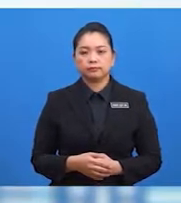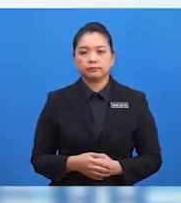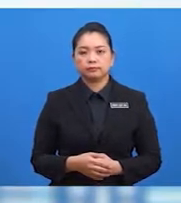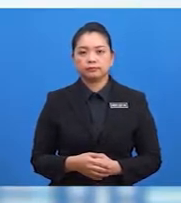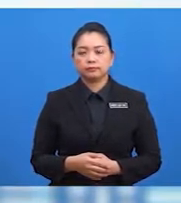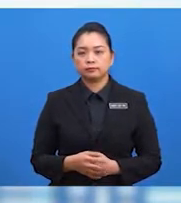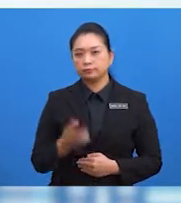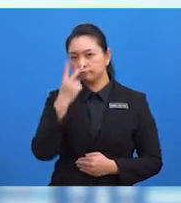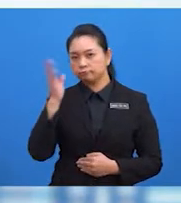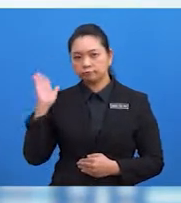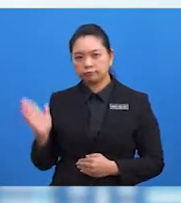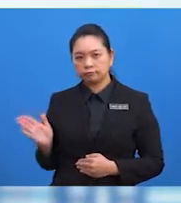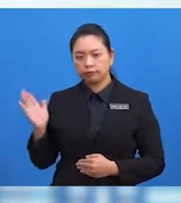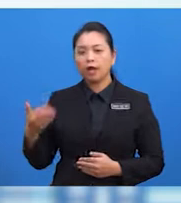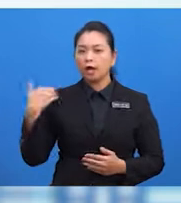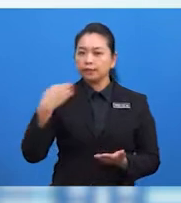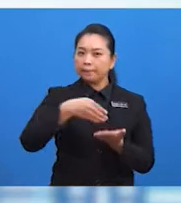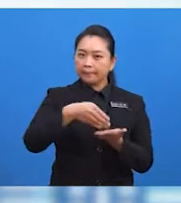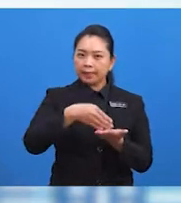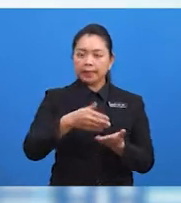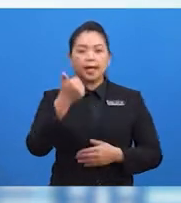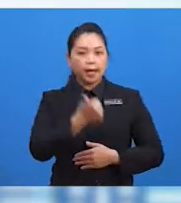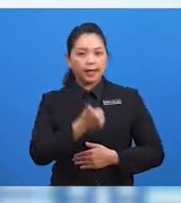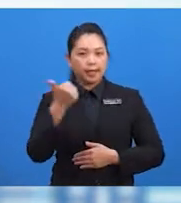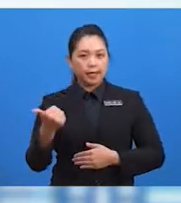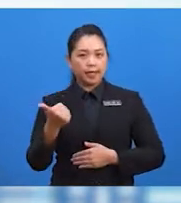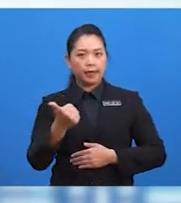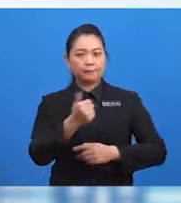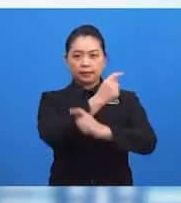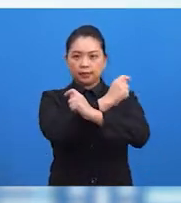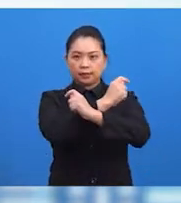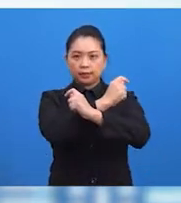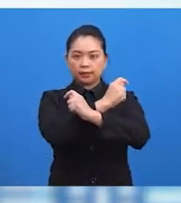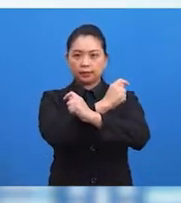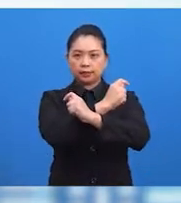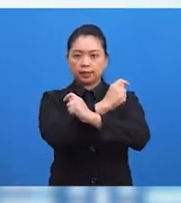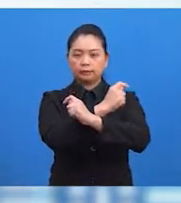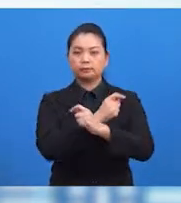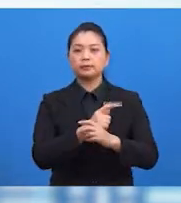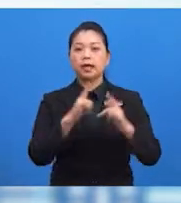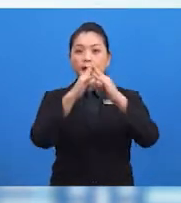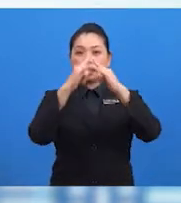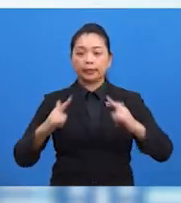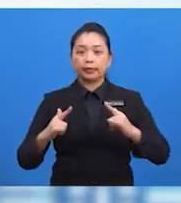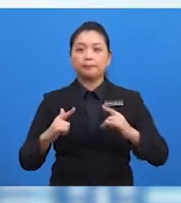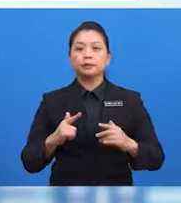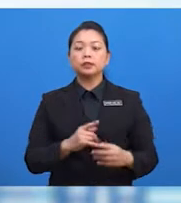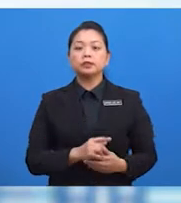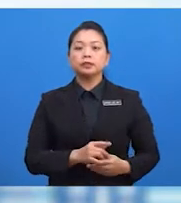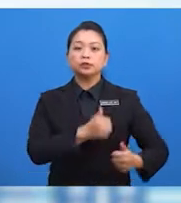Sektor ini melibatkan pembelian peralatan pertahanan, kem tentera dan membina bangunan balai polis.